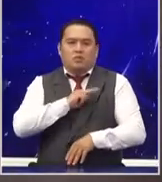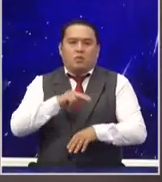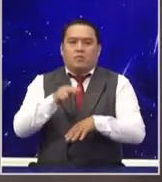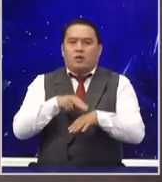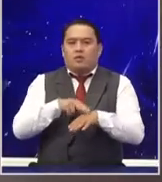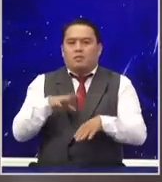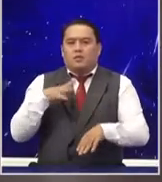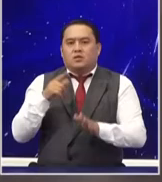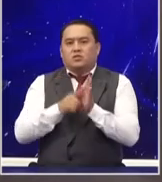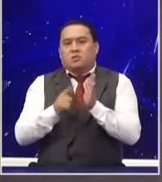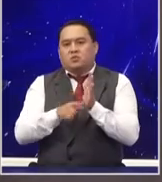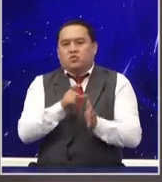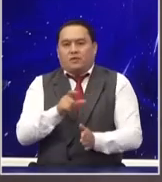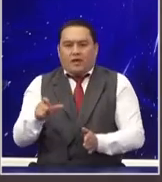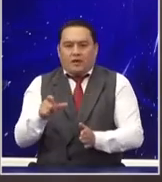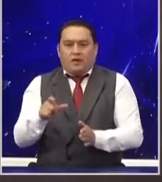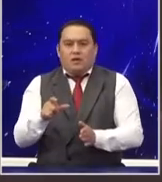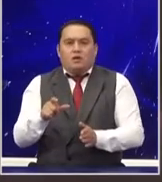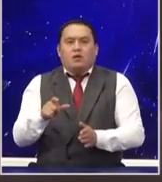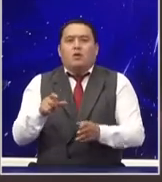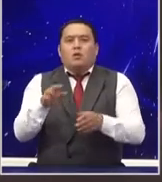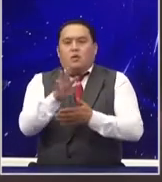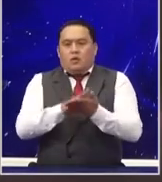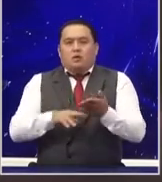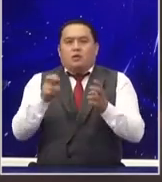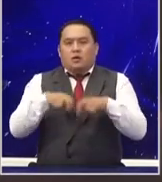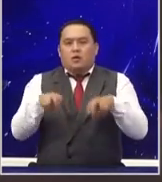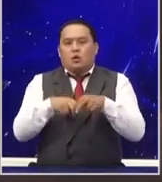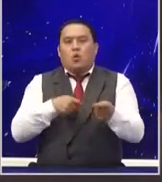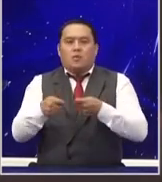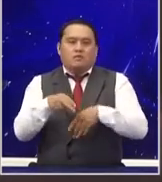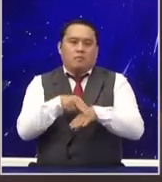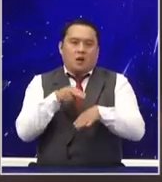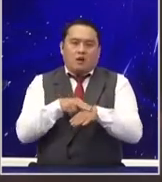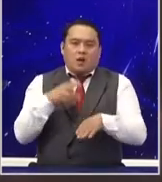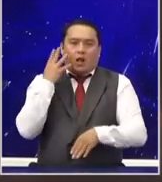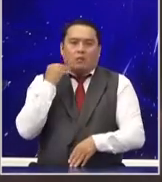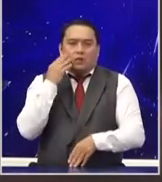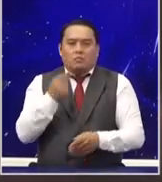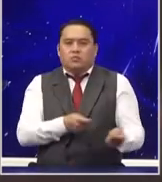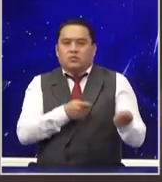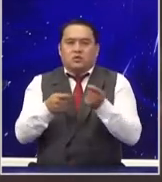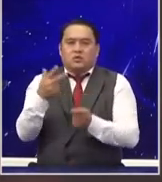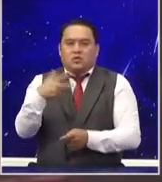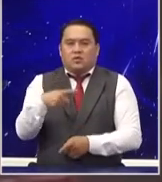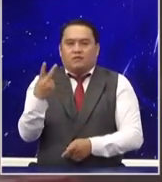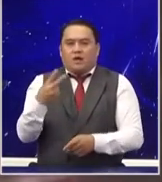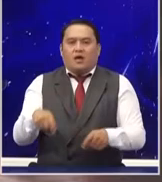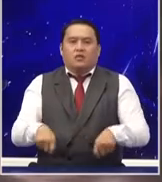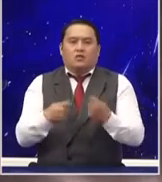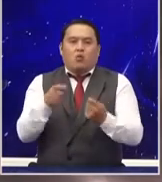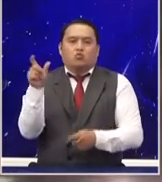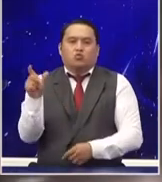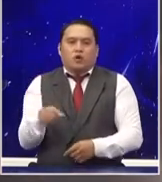полиции в зале находились около 70 человек. Для дальнейшего разбирательства управления полиции района Алматы были доставлены 32 нарушителя.